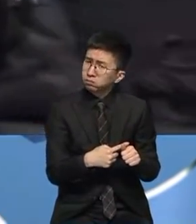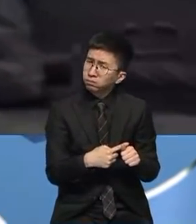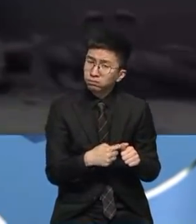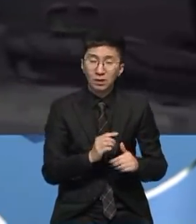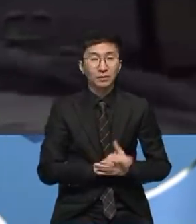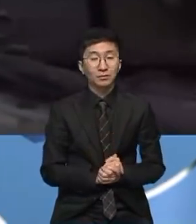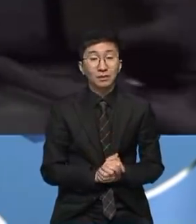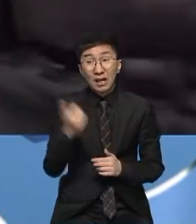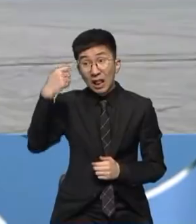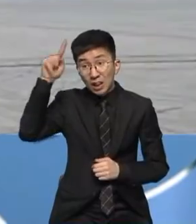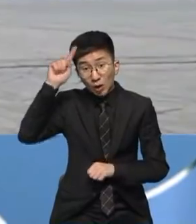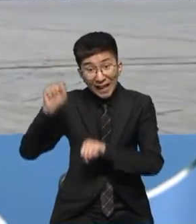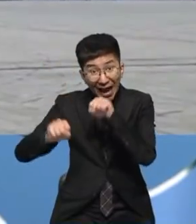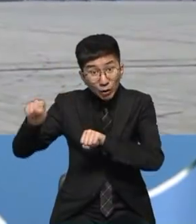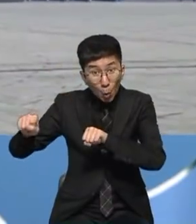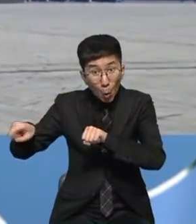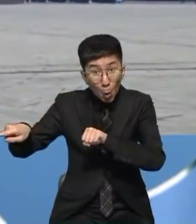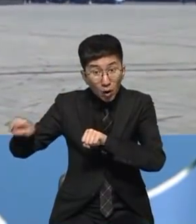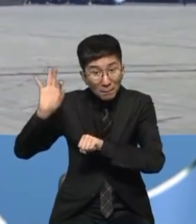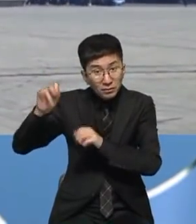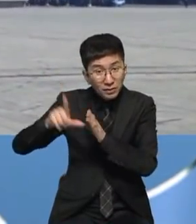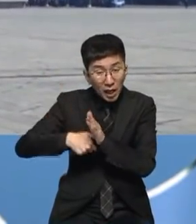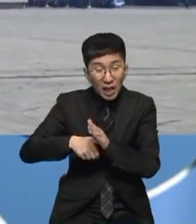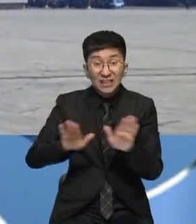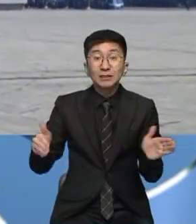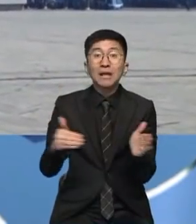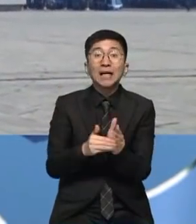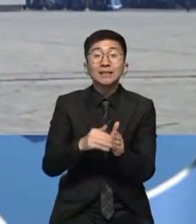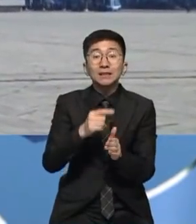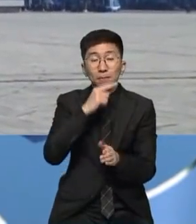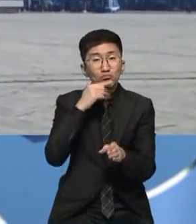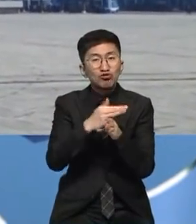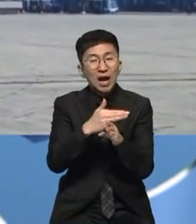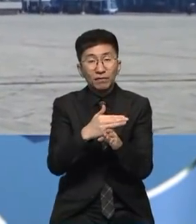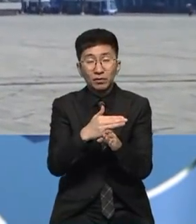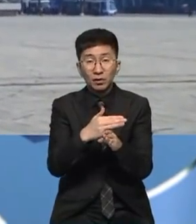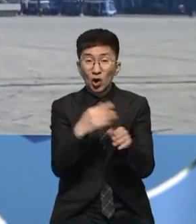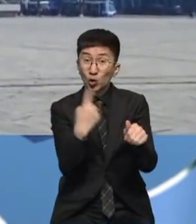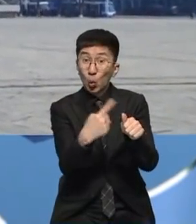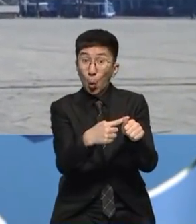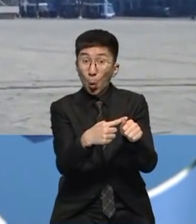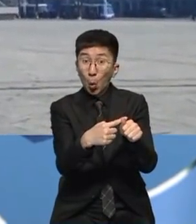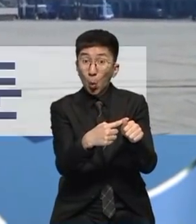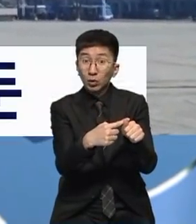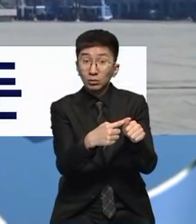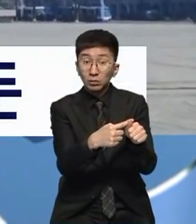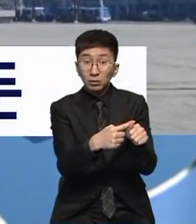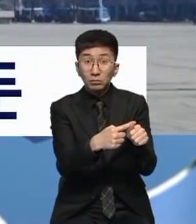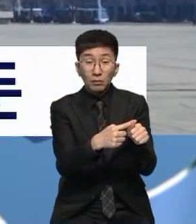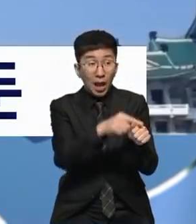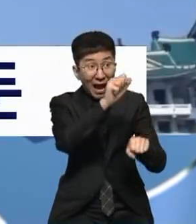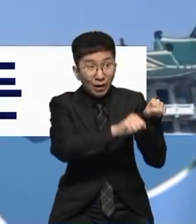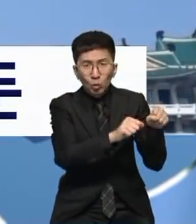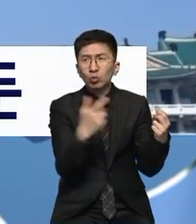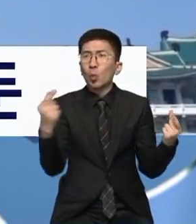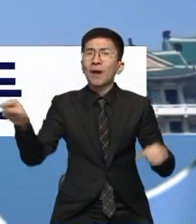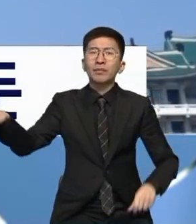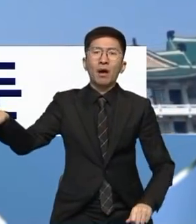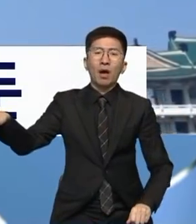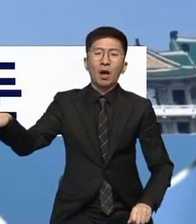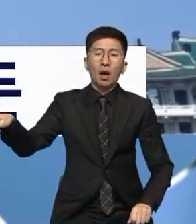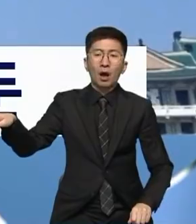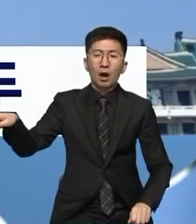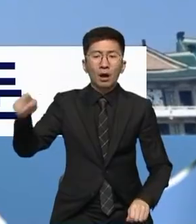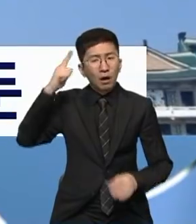러시아의 최근 행보가 북한이 그동안 그렇게 비난해온 제국주의 침략 행태나 다름이 없거든요. 논리적으로는